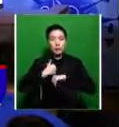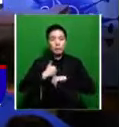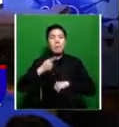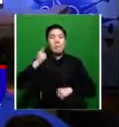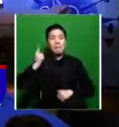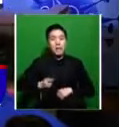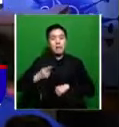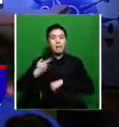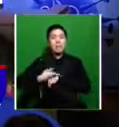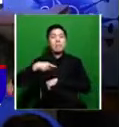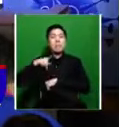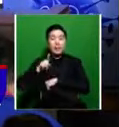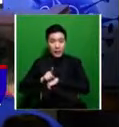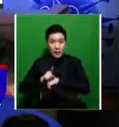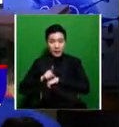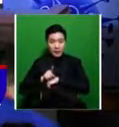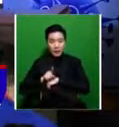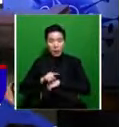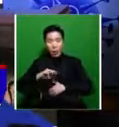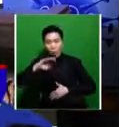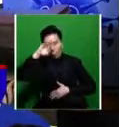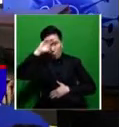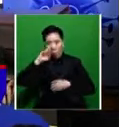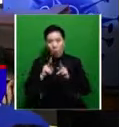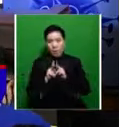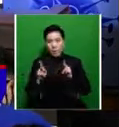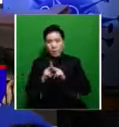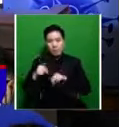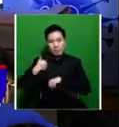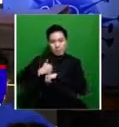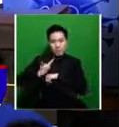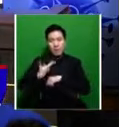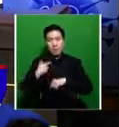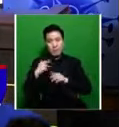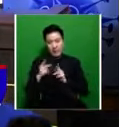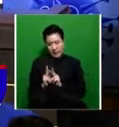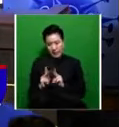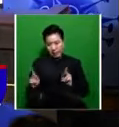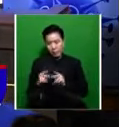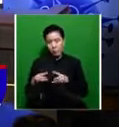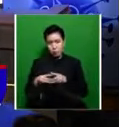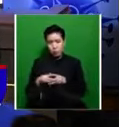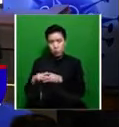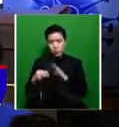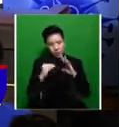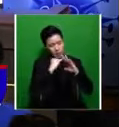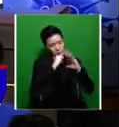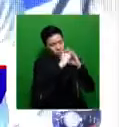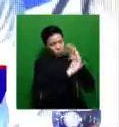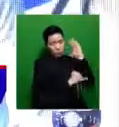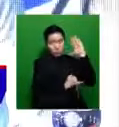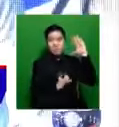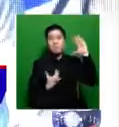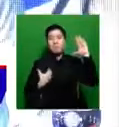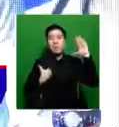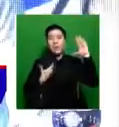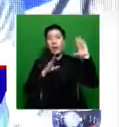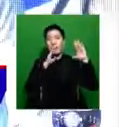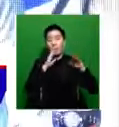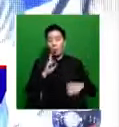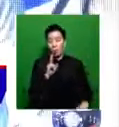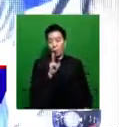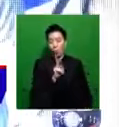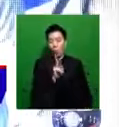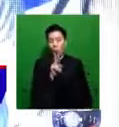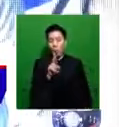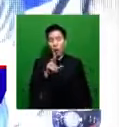เป็นประธานกรรมการโรคติดต่อจังหวัดซึ่งมีคณะกรรมการตรงนั้นด้วยก็เท่ากับว่าถ้ากรมควบถ้